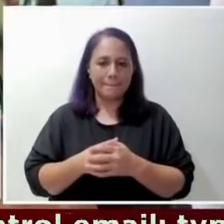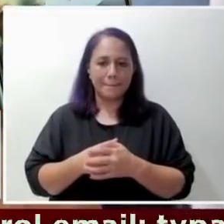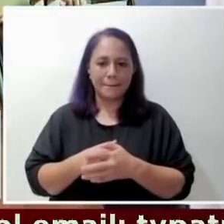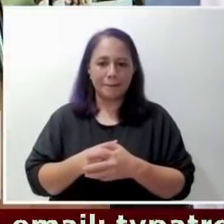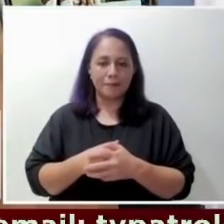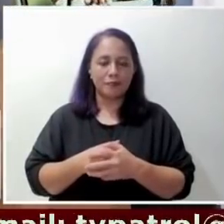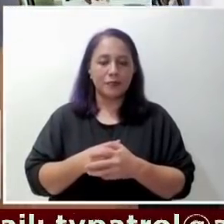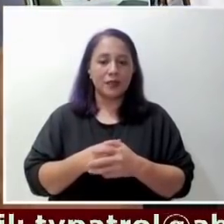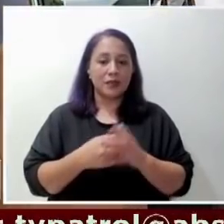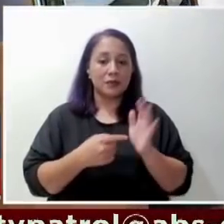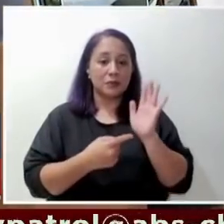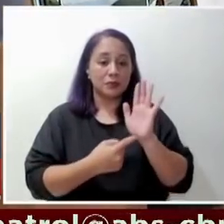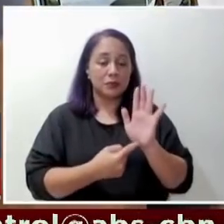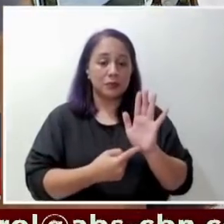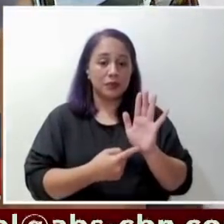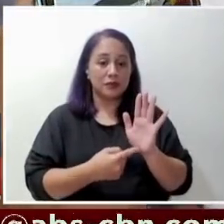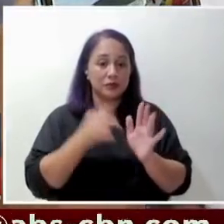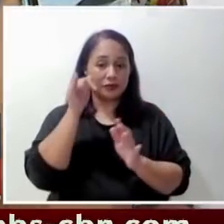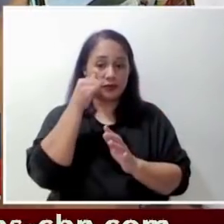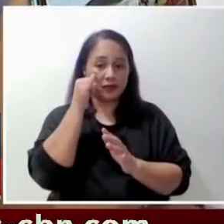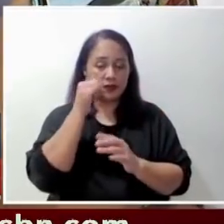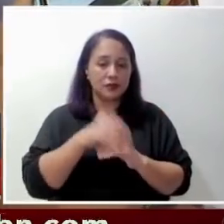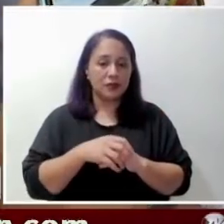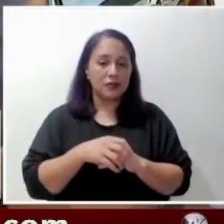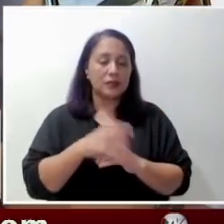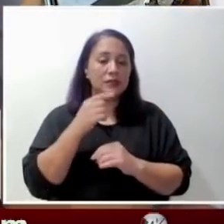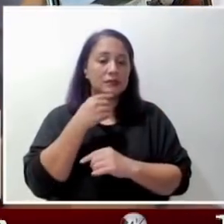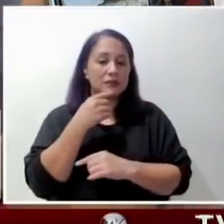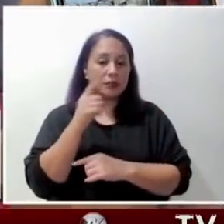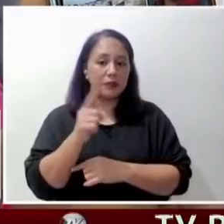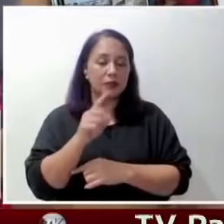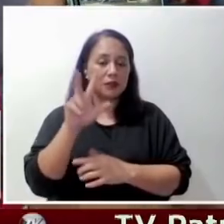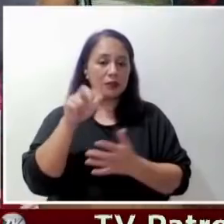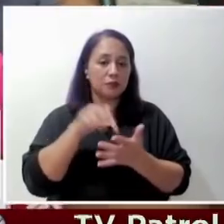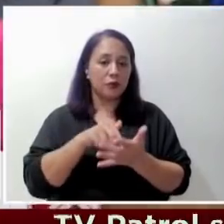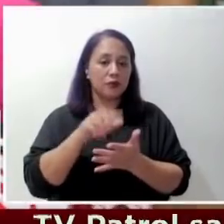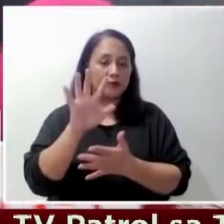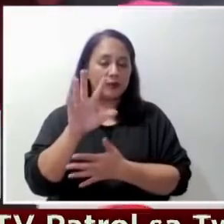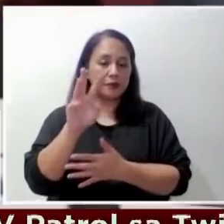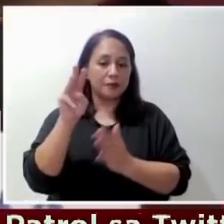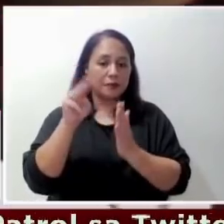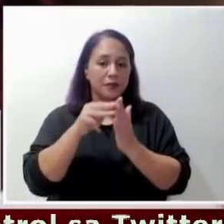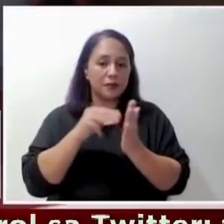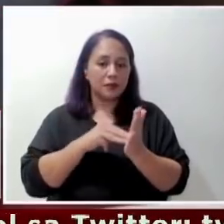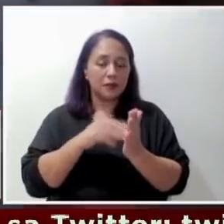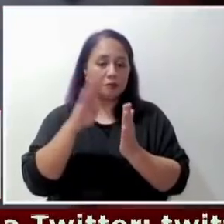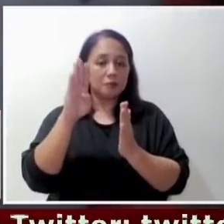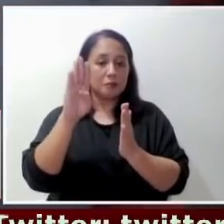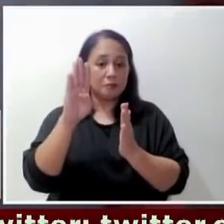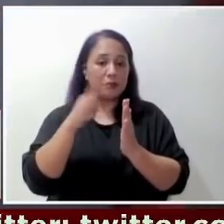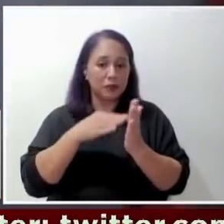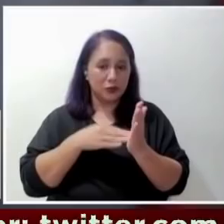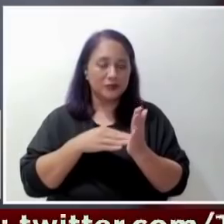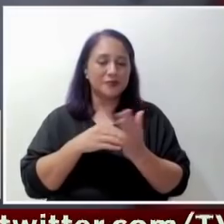Ito ang pinakita niya sa video niya, tapos sinasabi niyang 3.5 billion. Eh talaga namang